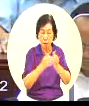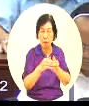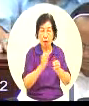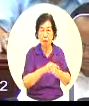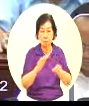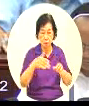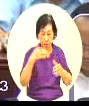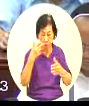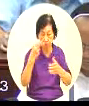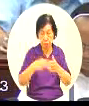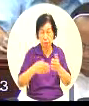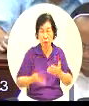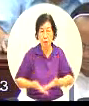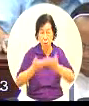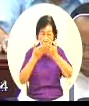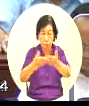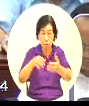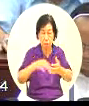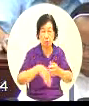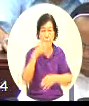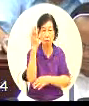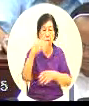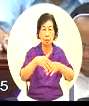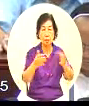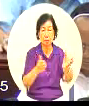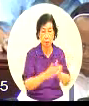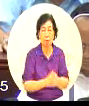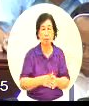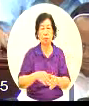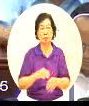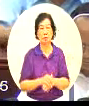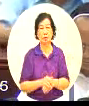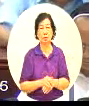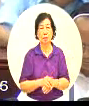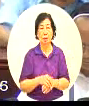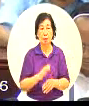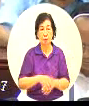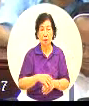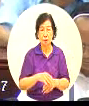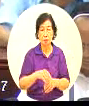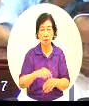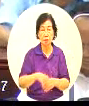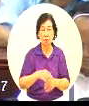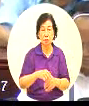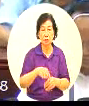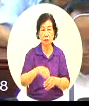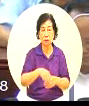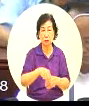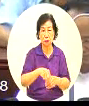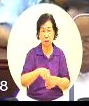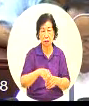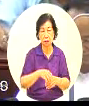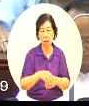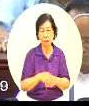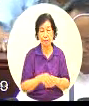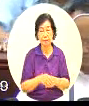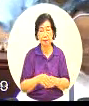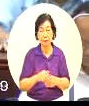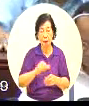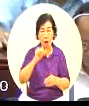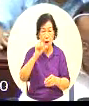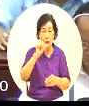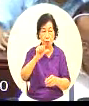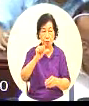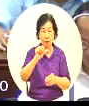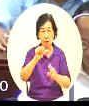内政部去。啊，我接着这个指示了，我们也马上就来进行。所以第二个月初十的时阵呢，我们已